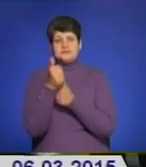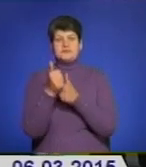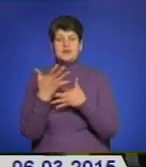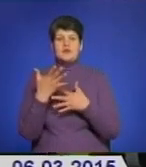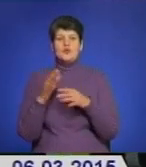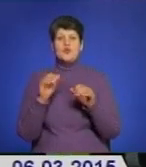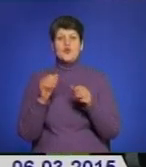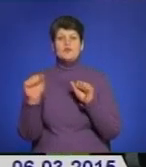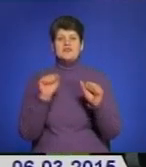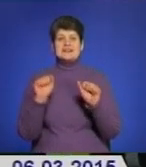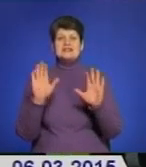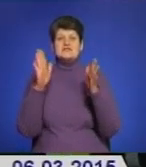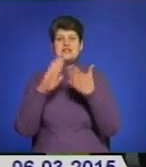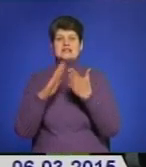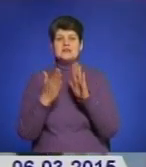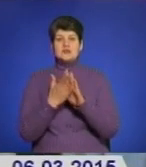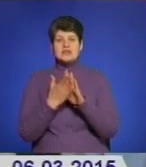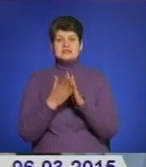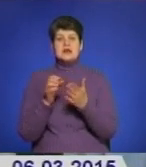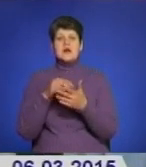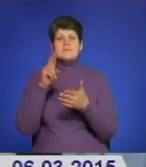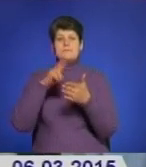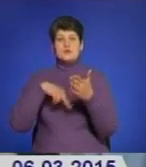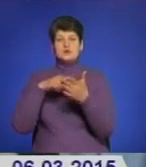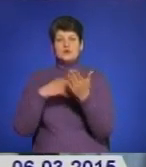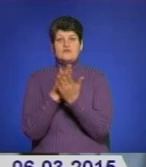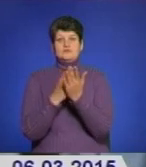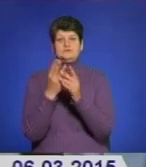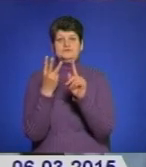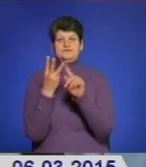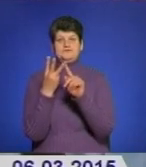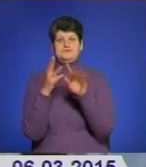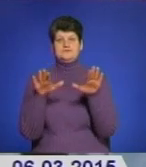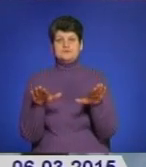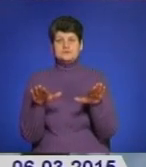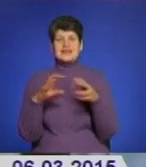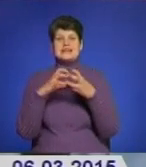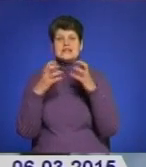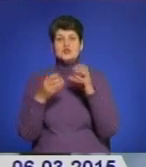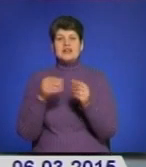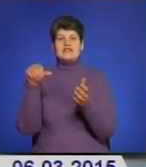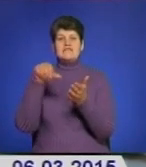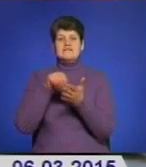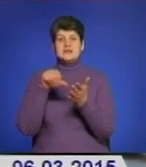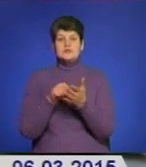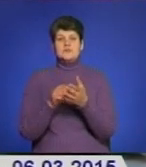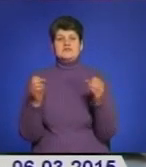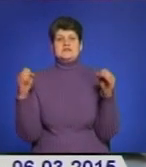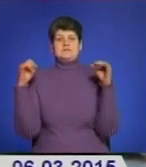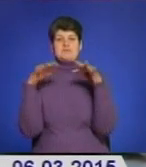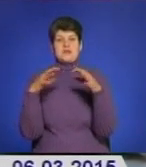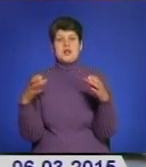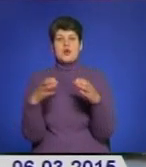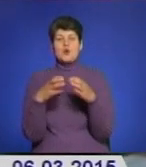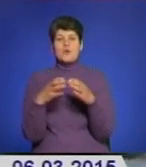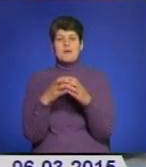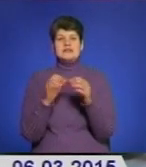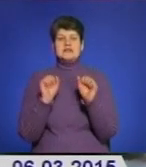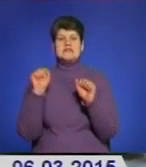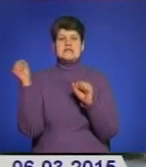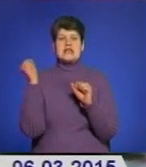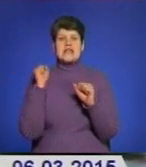ситуацій. Команда працівників фіскальної служби краю на 3-му місці. Результати виступів збірних команд у минулорічних змаганнях з гирового спорту,